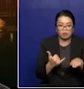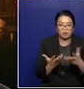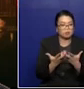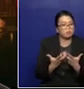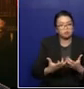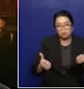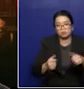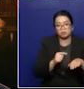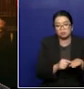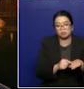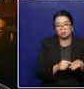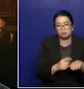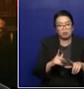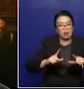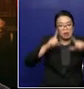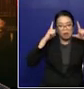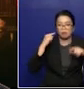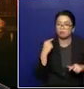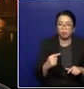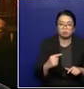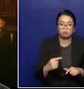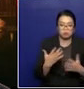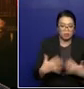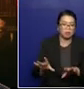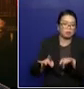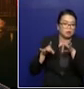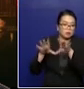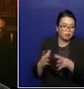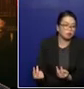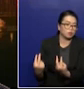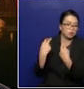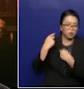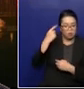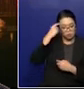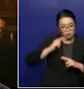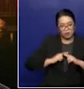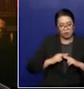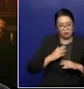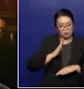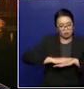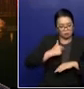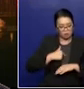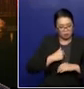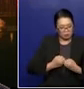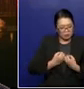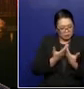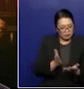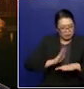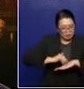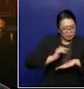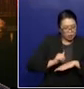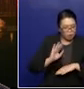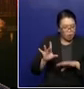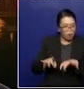ทศหลังจากนั้นออสเตรเลียกลับมาถามตัวเองว่าเอ๊ะศักยภาพออสเตรเลียอยู่ตรงไหนท่